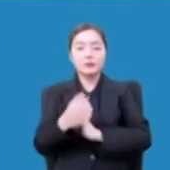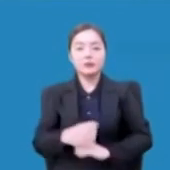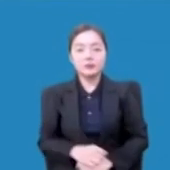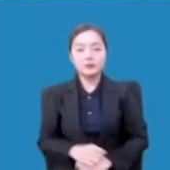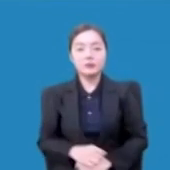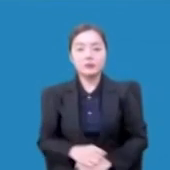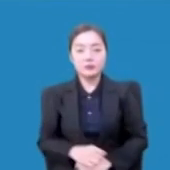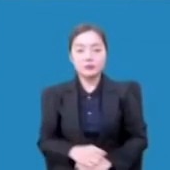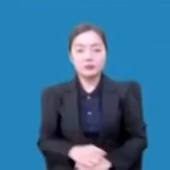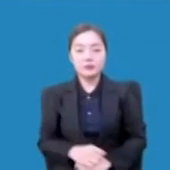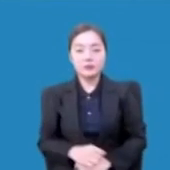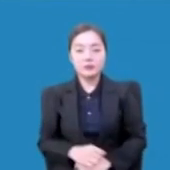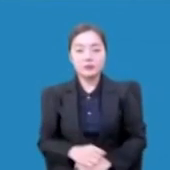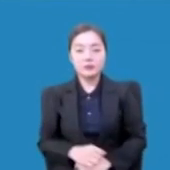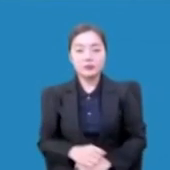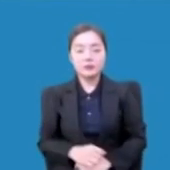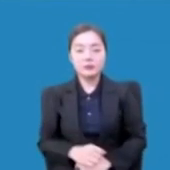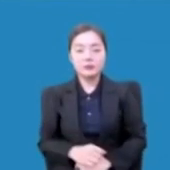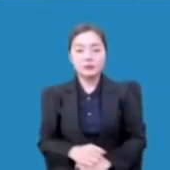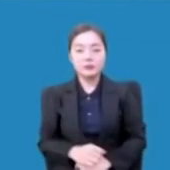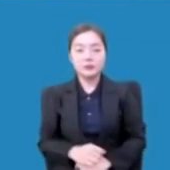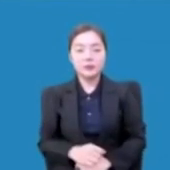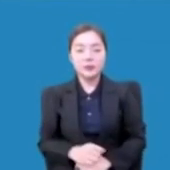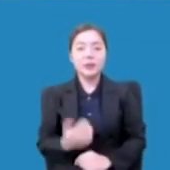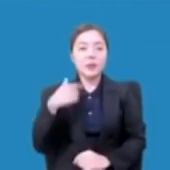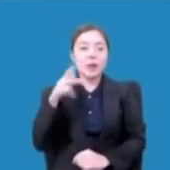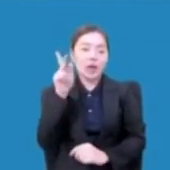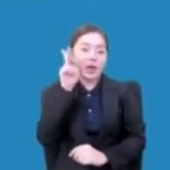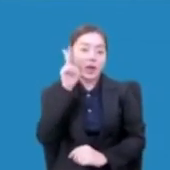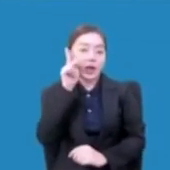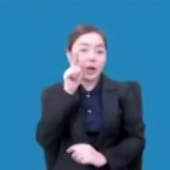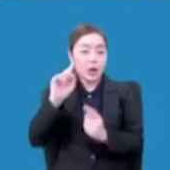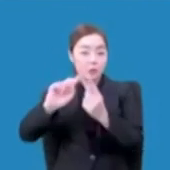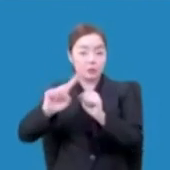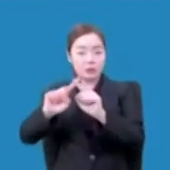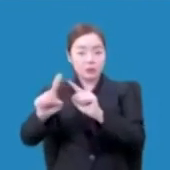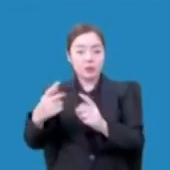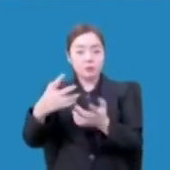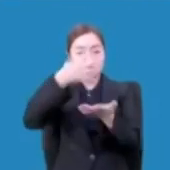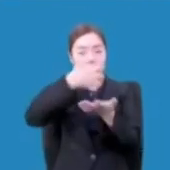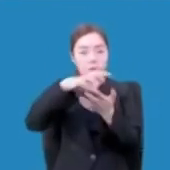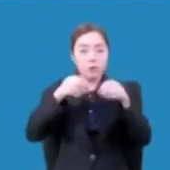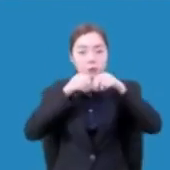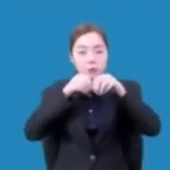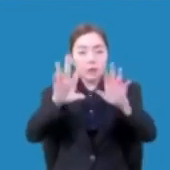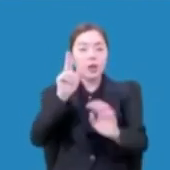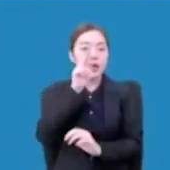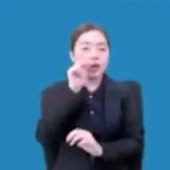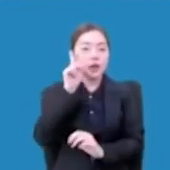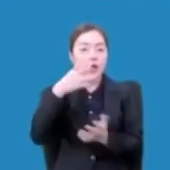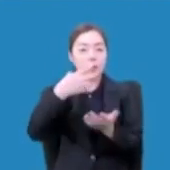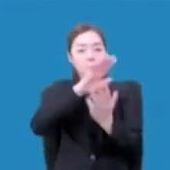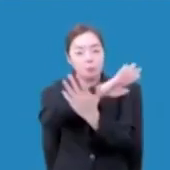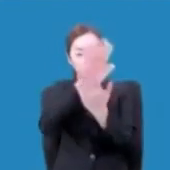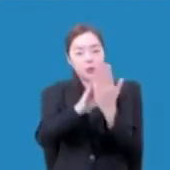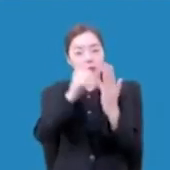ที่เป็นนักรบไฮเทคที่จะนำทัพแผนข่าวสารเพื่อสร้างเสริมพลังให้กับสังคมไทยทุกมิติทุกจังหวะและทุก